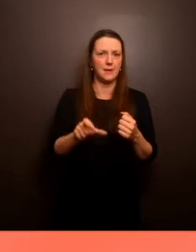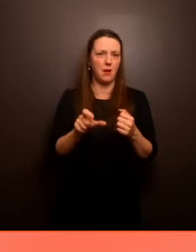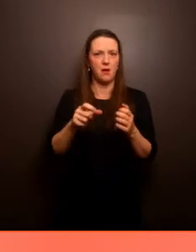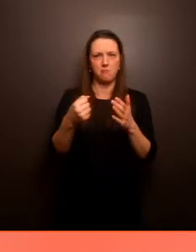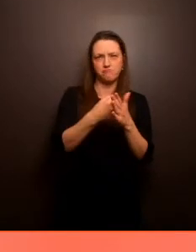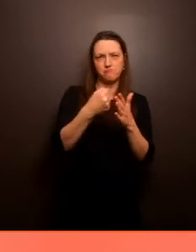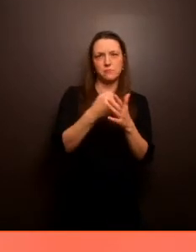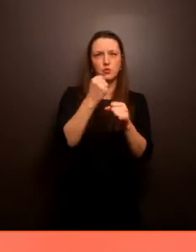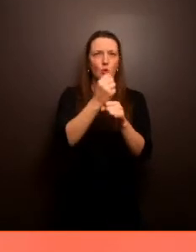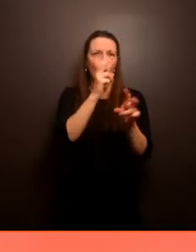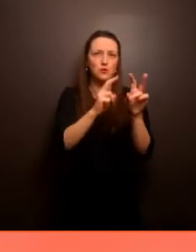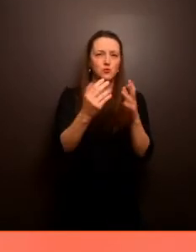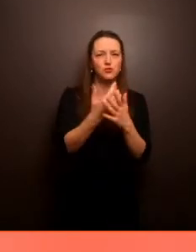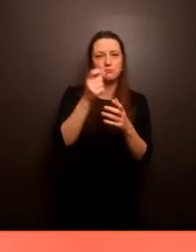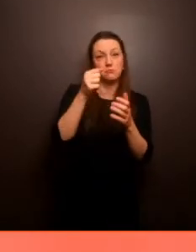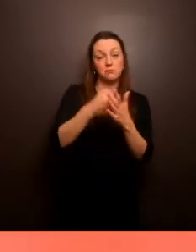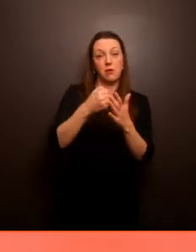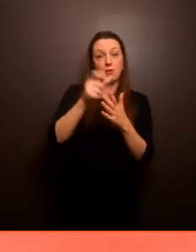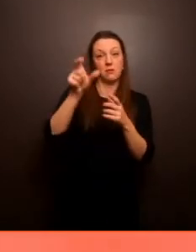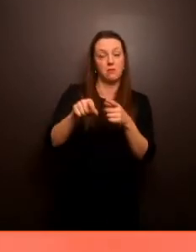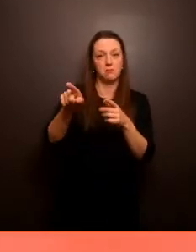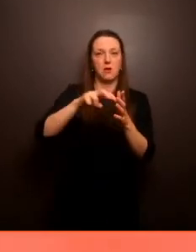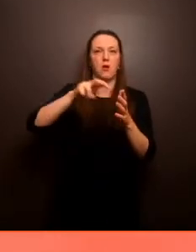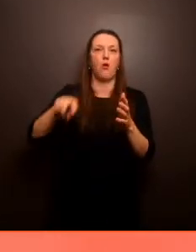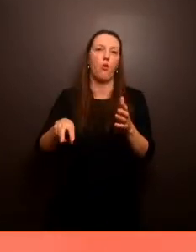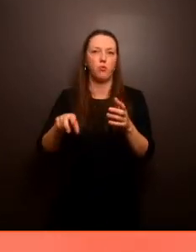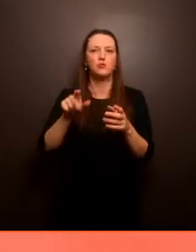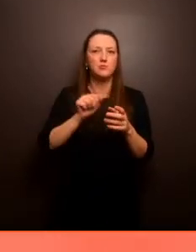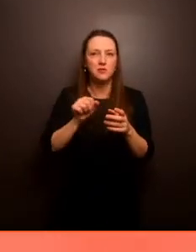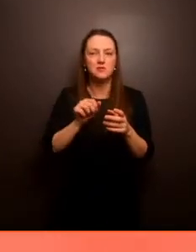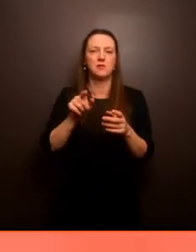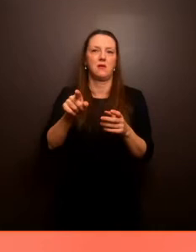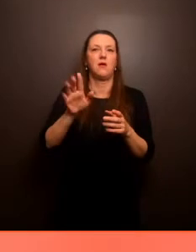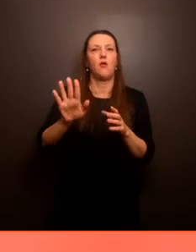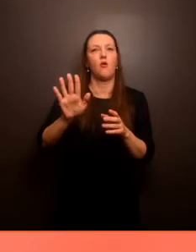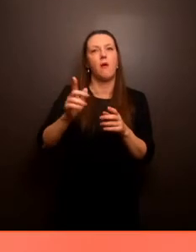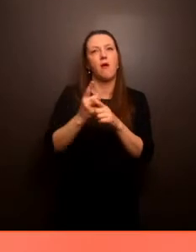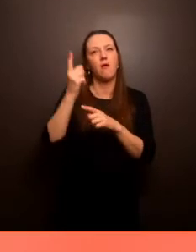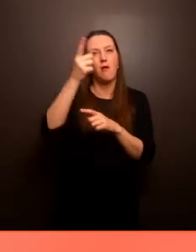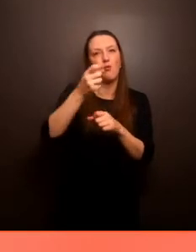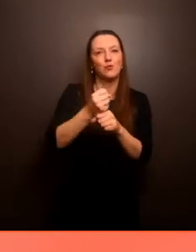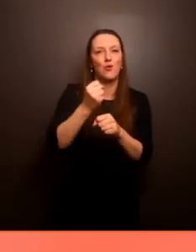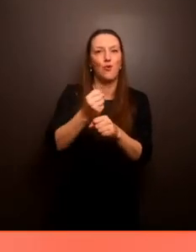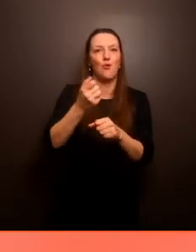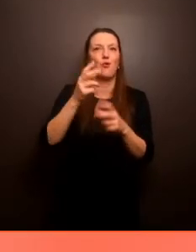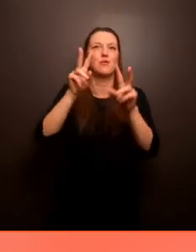sel põhjusel, et need ootused ei läinud seoses kaugtöö teemaga kokku.